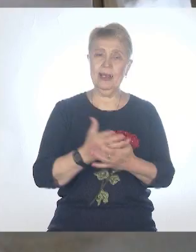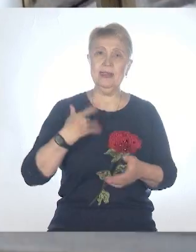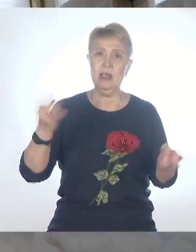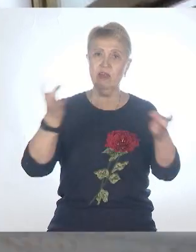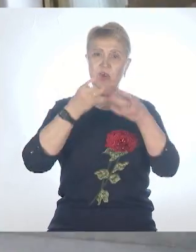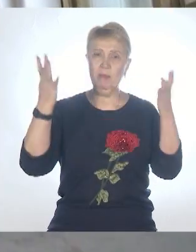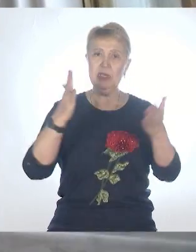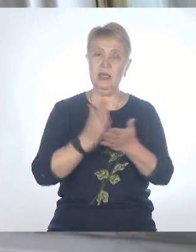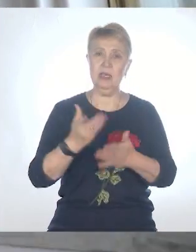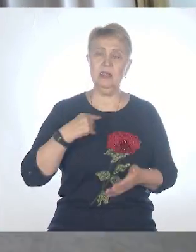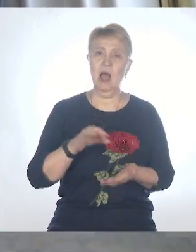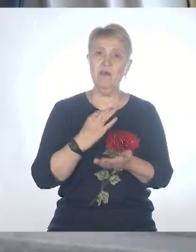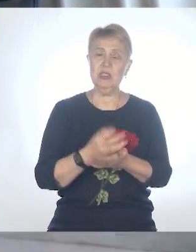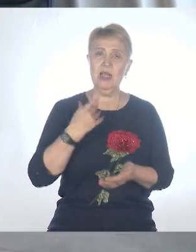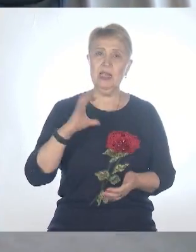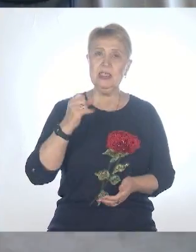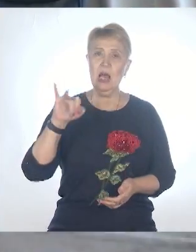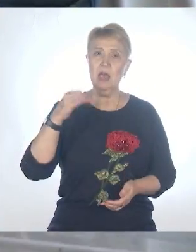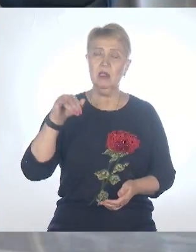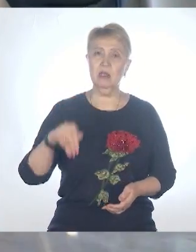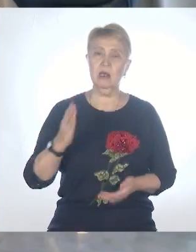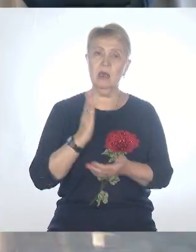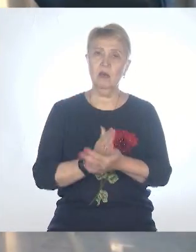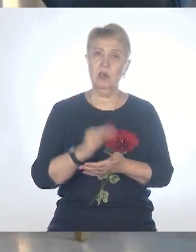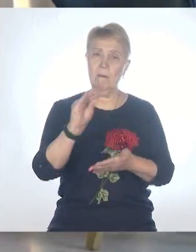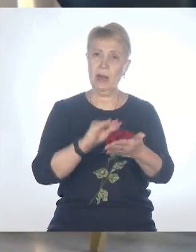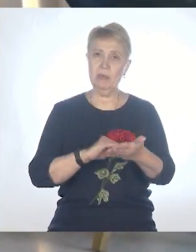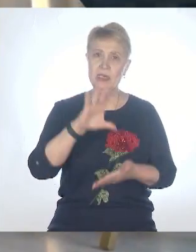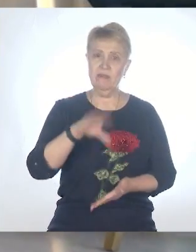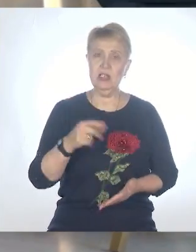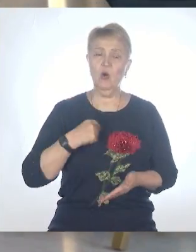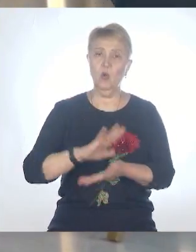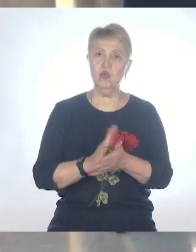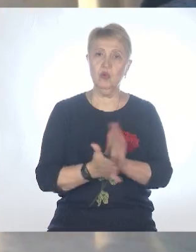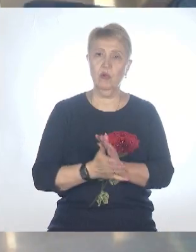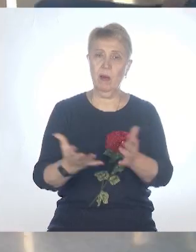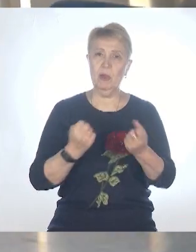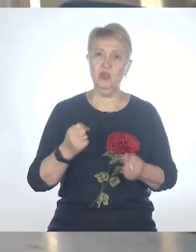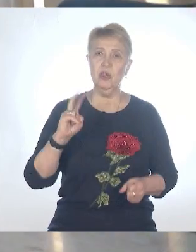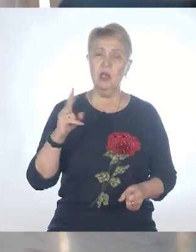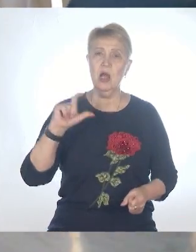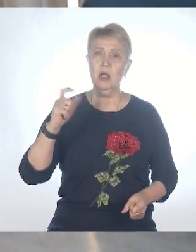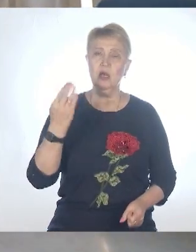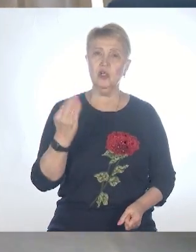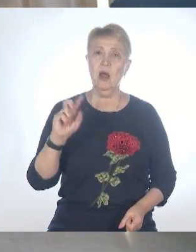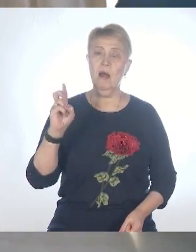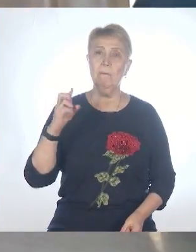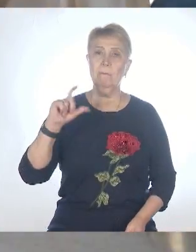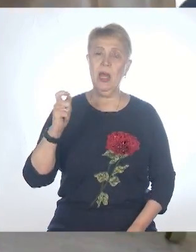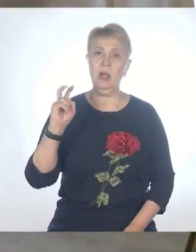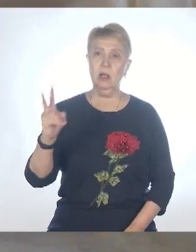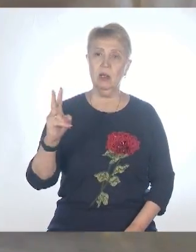есть официальный сайт «Мир путешествий РФ». Там прописаны все условия получения кэшбэка. Там же вы можете посмотреть туроператоры,